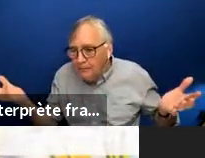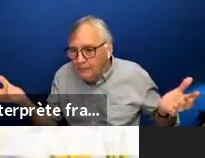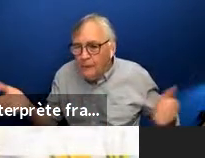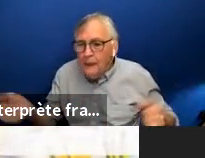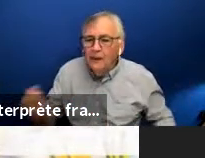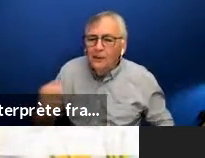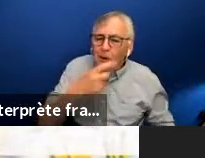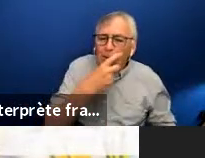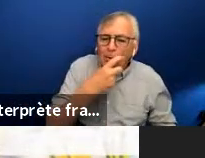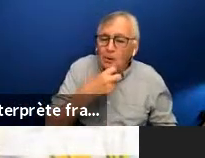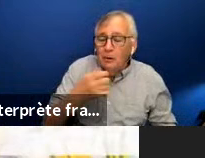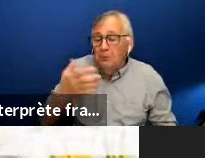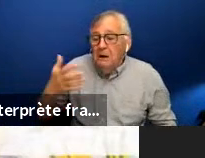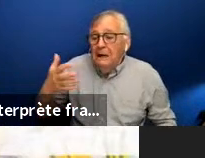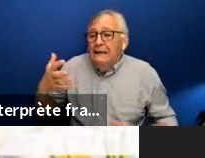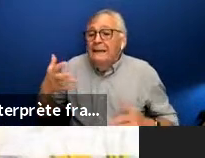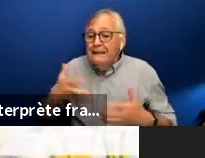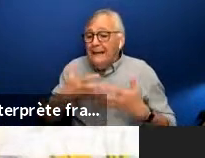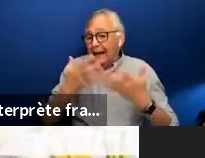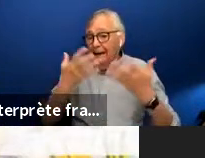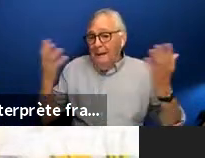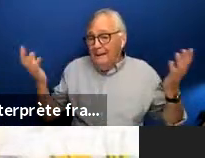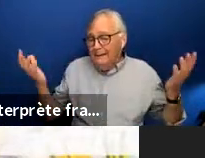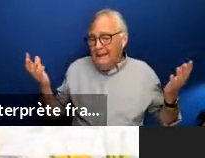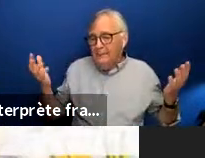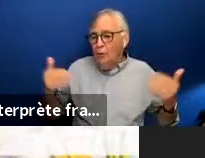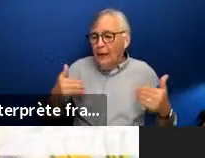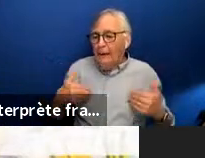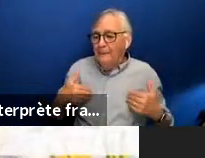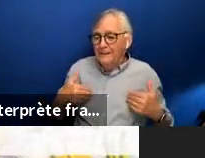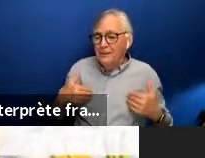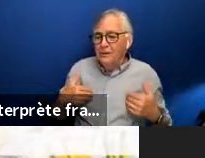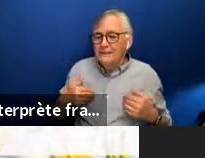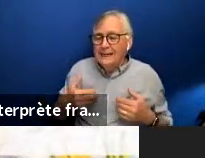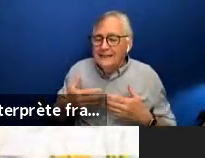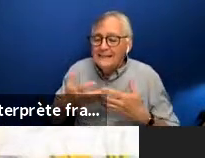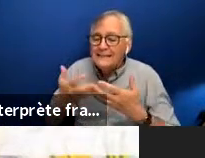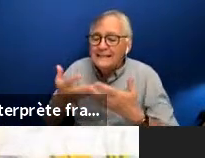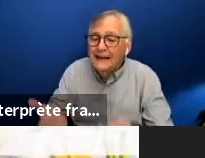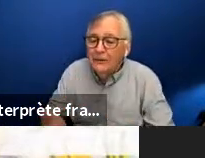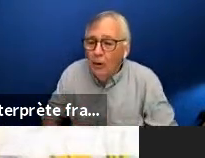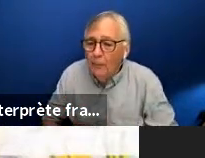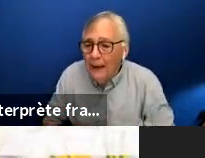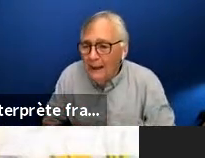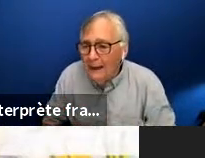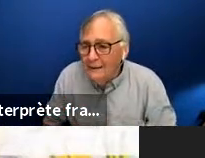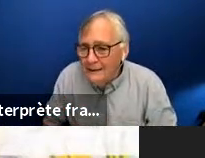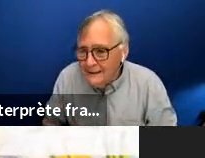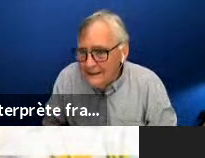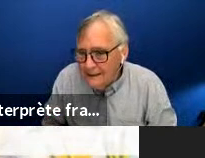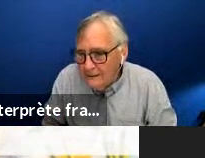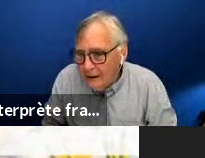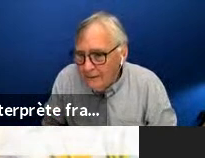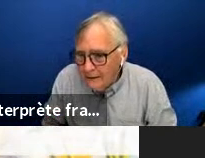langue. Donc, idéalement, c'est mieux que la personne s'adresse directement à la